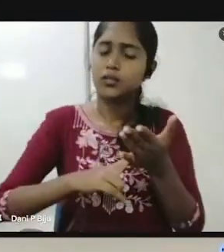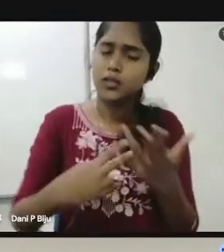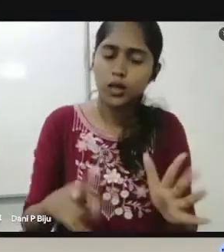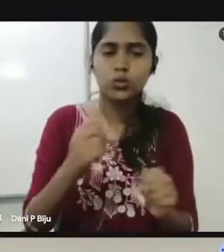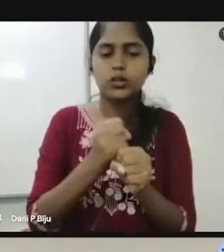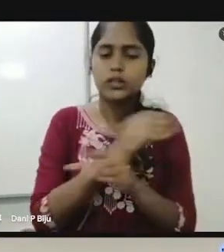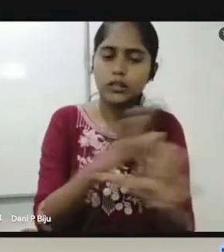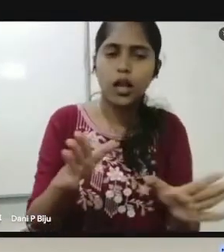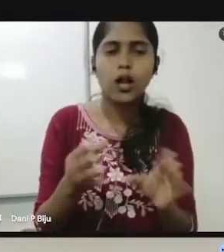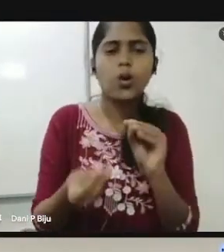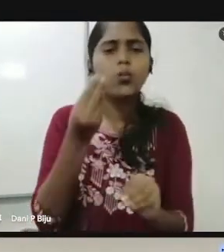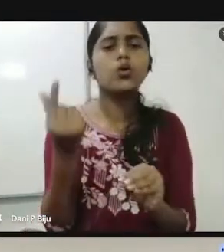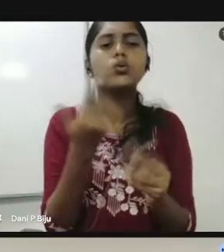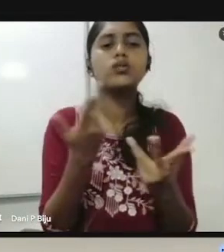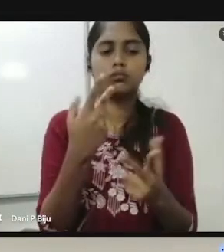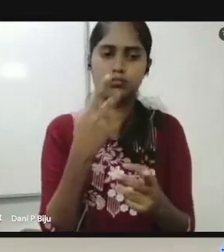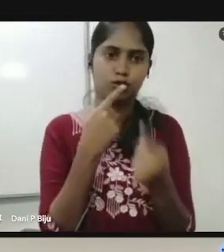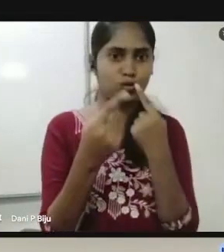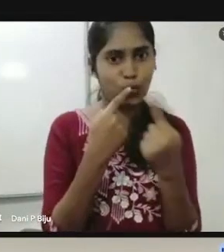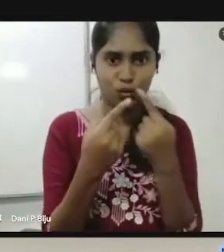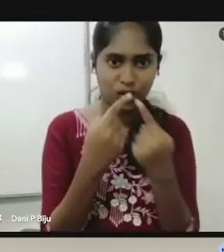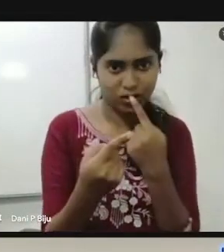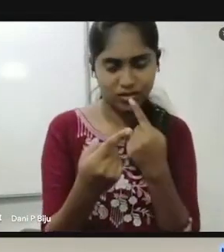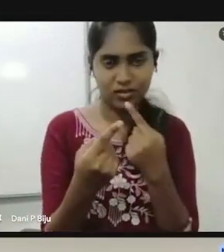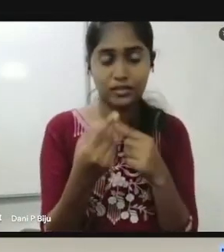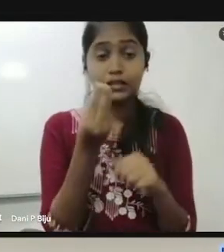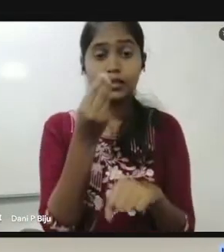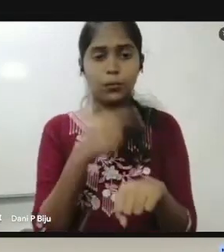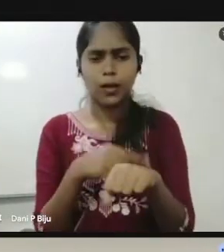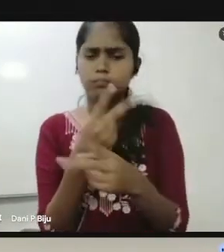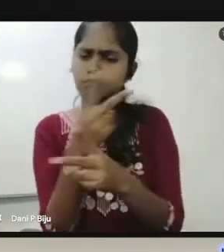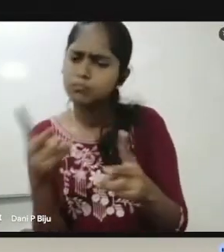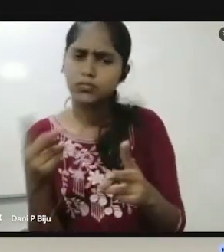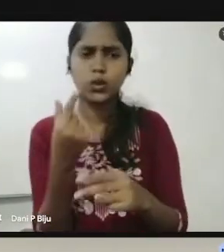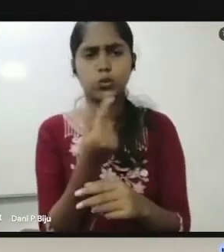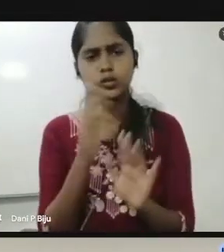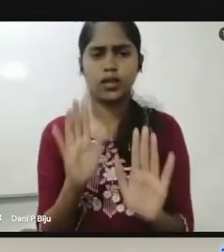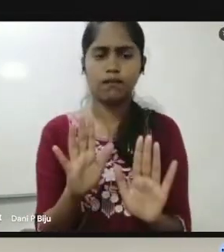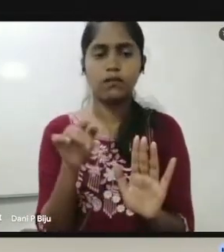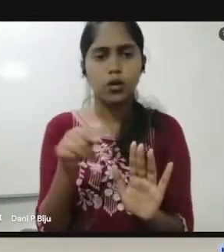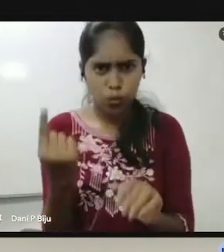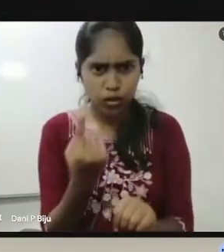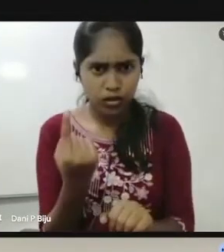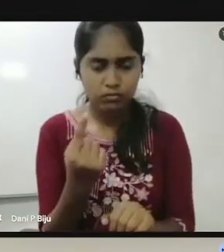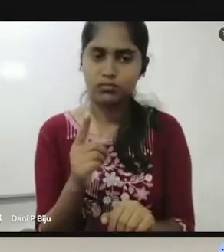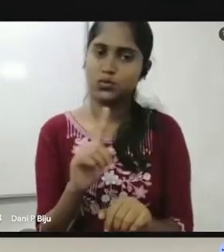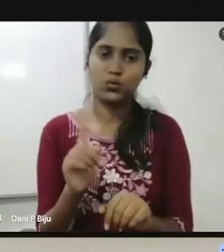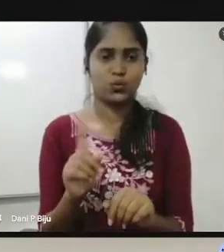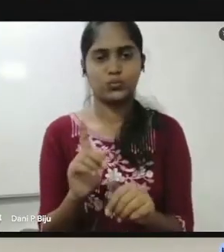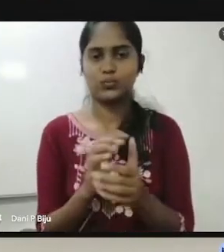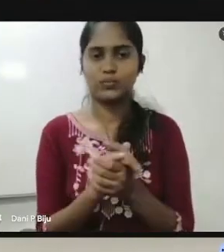സംസാരത്തിന്റെ കൂടെ ചിലത് നമ്മൾ ഉപയോഗിക്കും, ചിലപ്പോൾ നമ്മൾ അത് മാത്രവും ഉപയോഗിച്ച് വരാറുണ്ട്. പക്ഷെ ഇത് മാത്രമാണോ എന്നുള്ളതാണ് ഇവിടുത്തെ